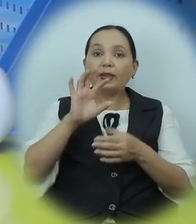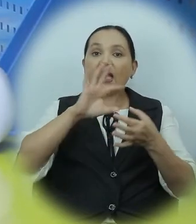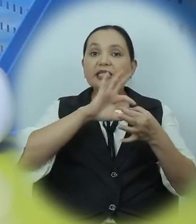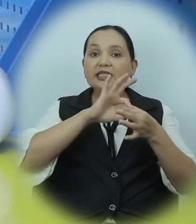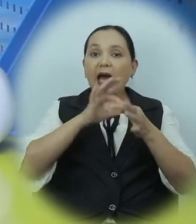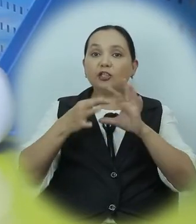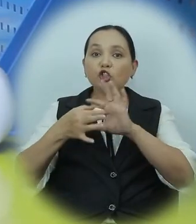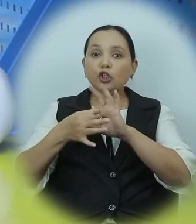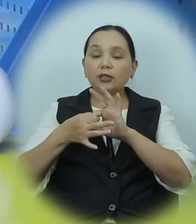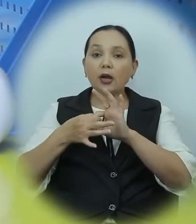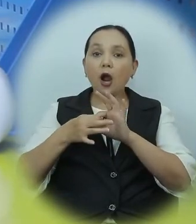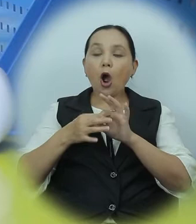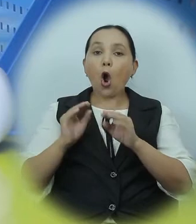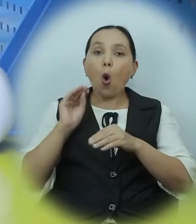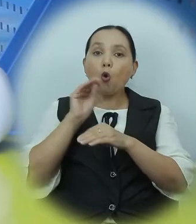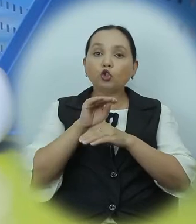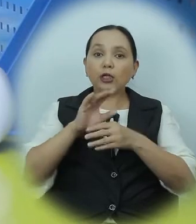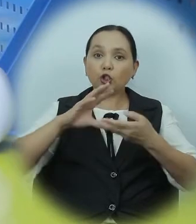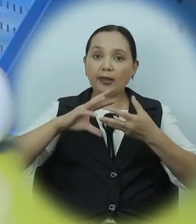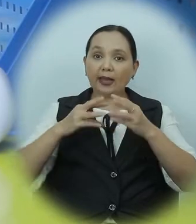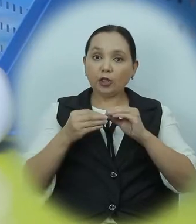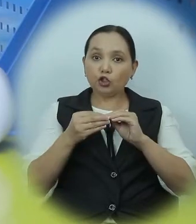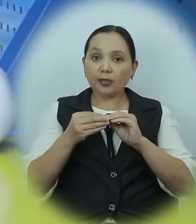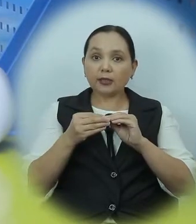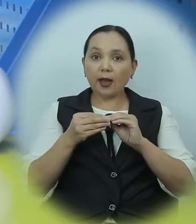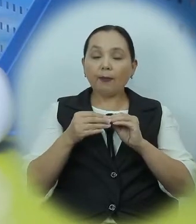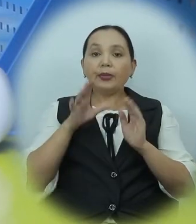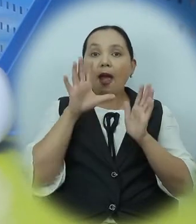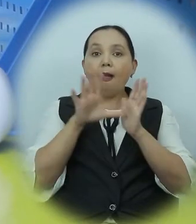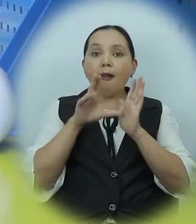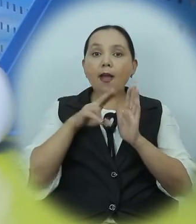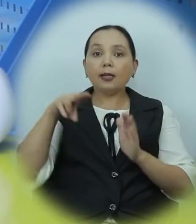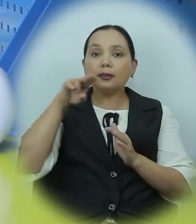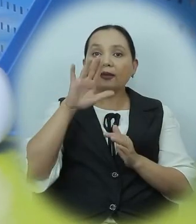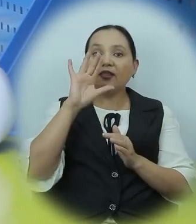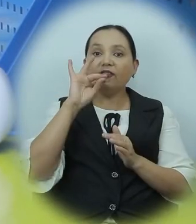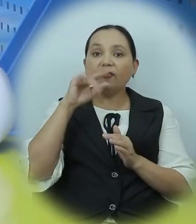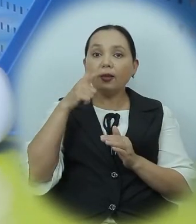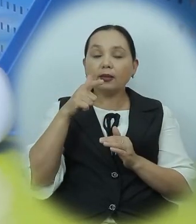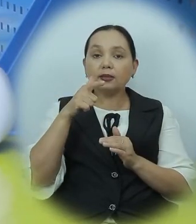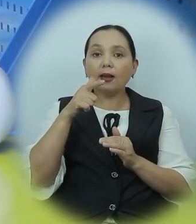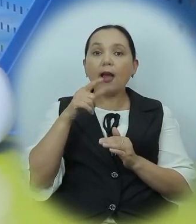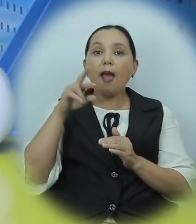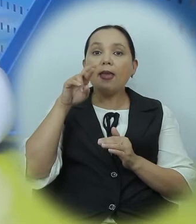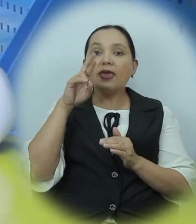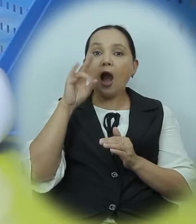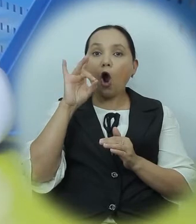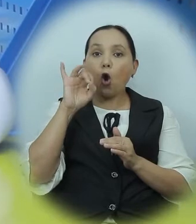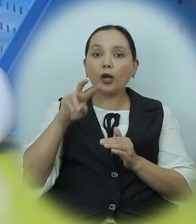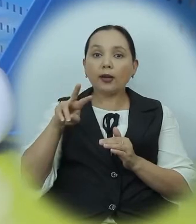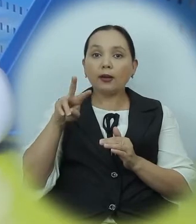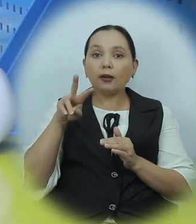Zanjir qo'shilishi natijasida elektr dvigatelli yakırı